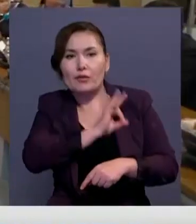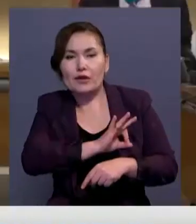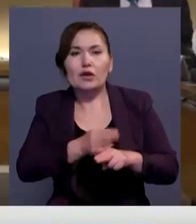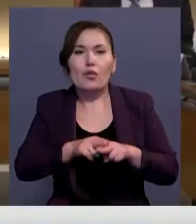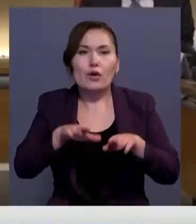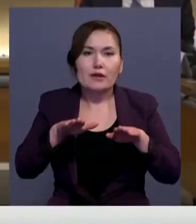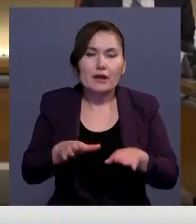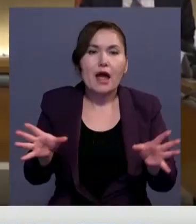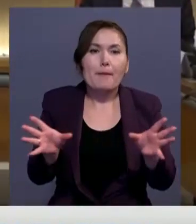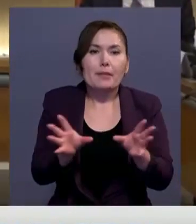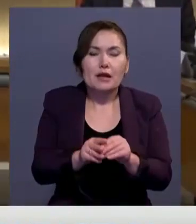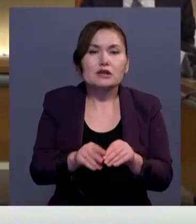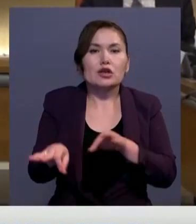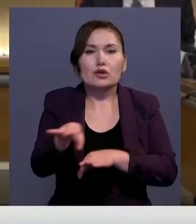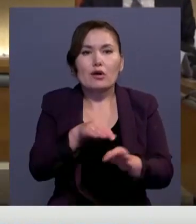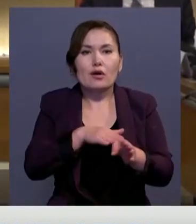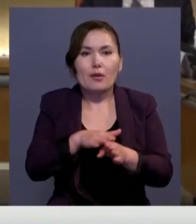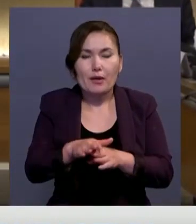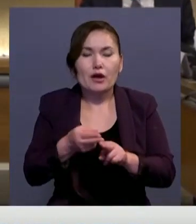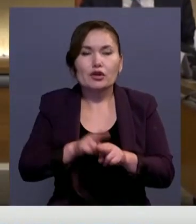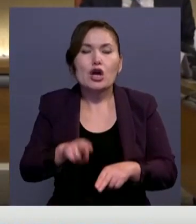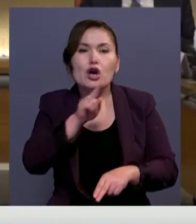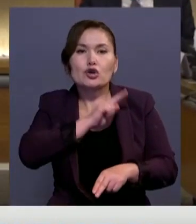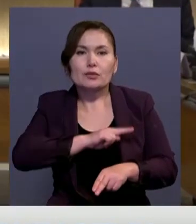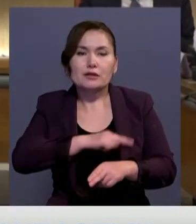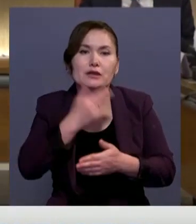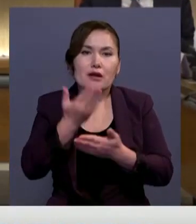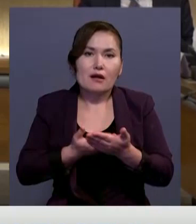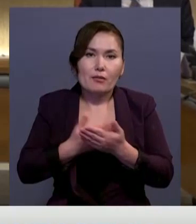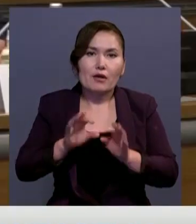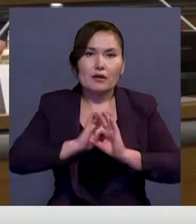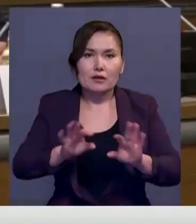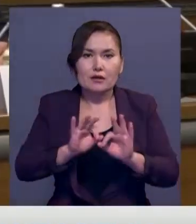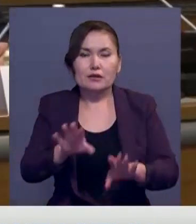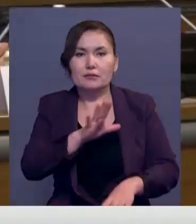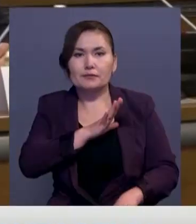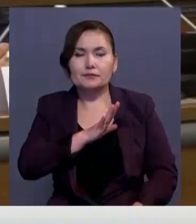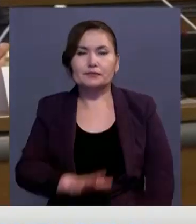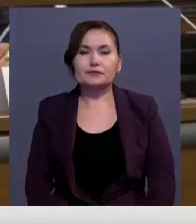географиялық орналасуы арқылы бірлескен жобаларды іске асырудың артықшылықтары атап өтілді.